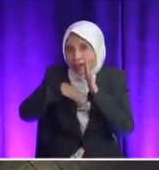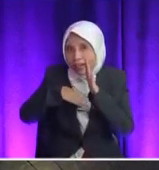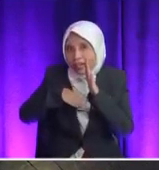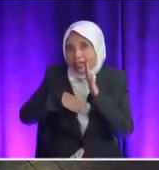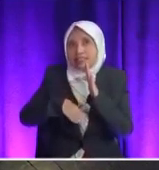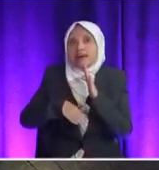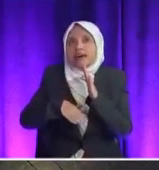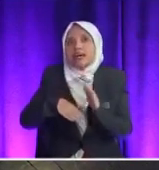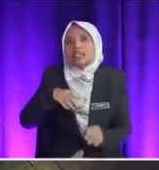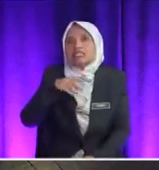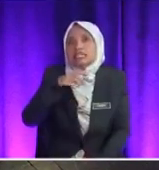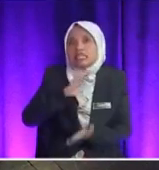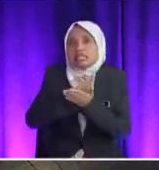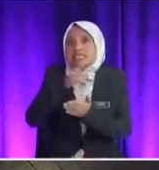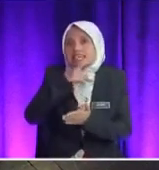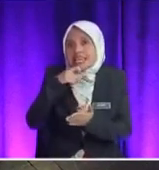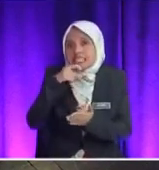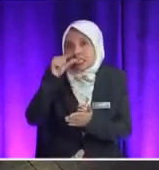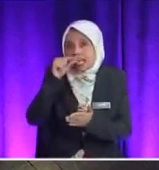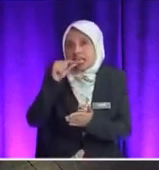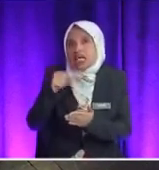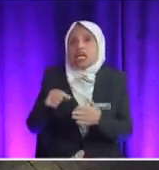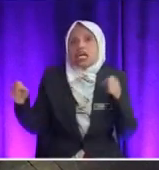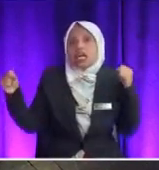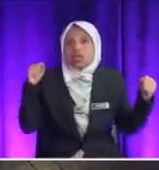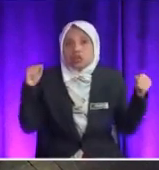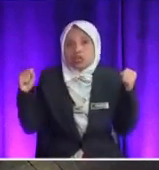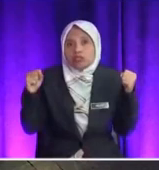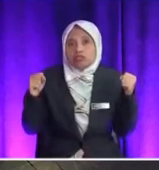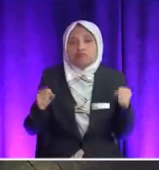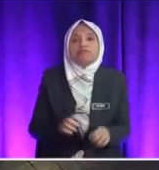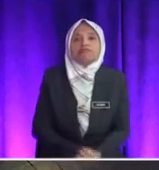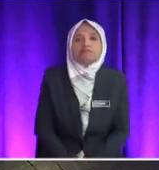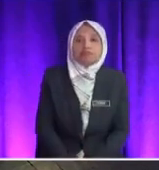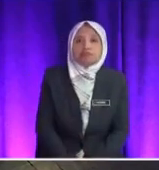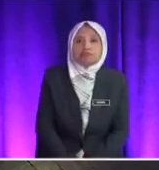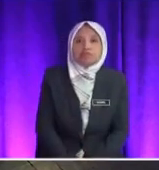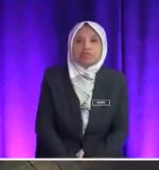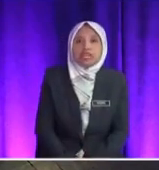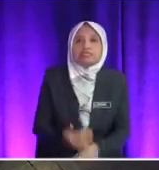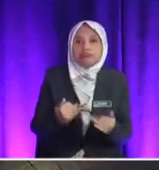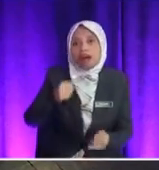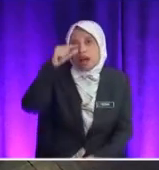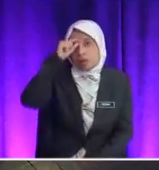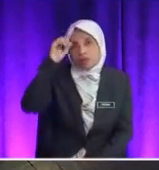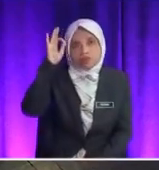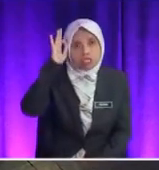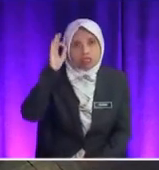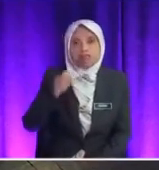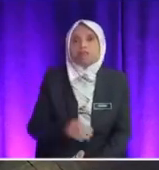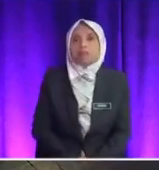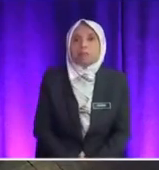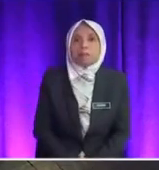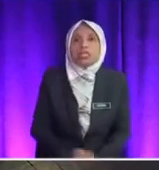aknela tadi suatu pentingnya guna white penih nah Turki turunkan akhir-akhir ini cuma bajunya oke